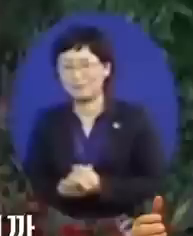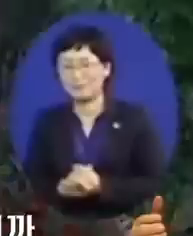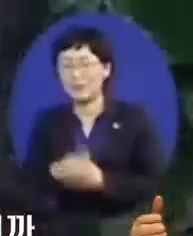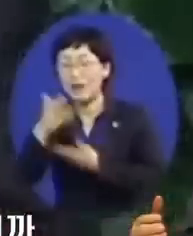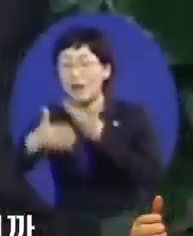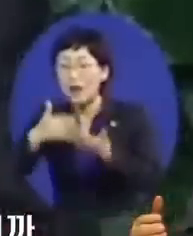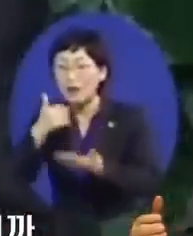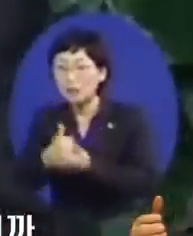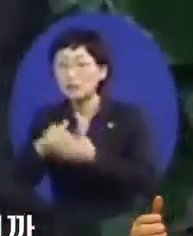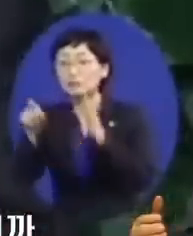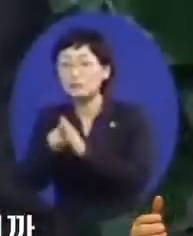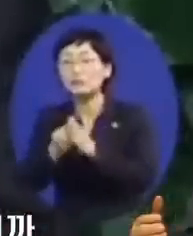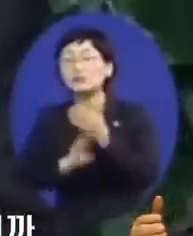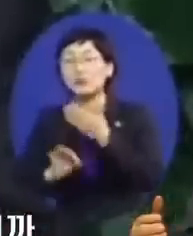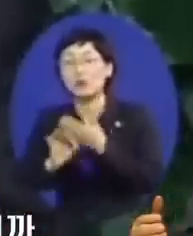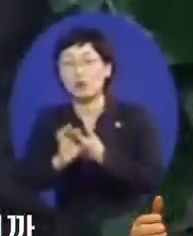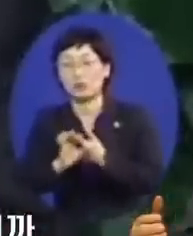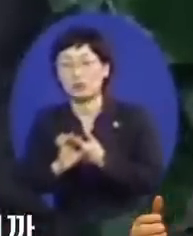하나님을 믿었으면